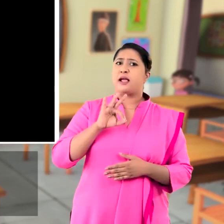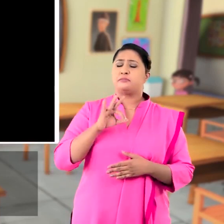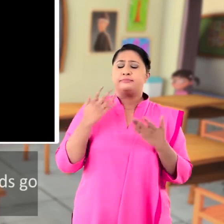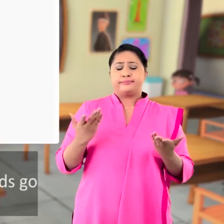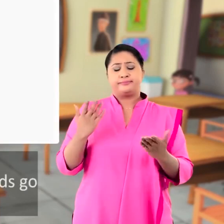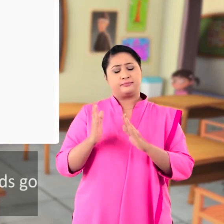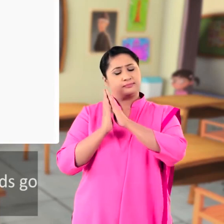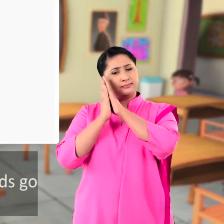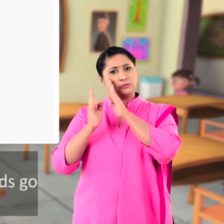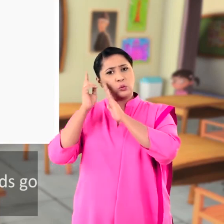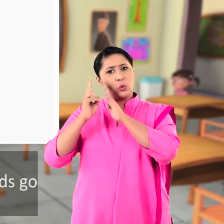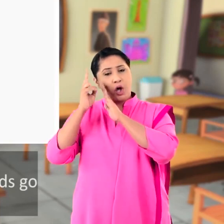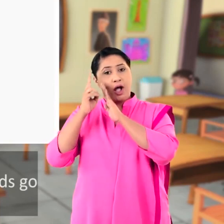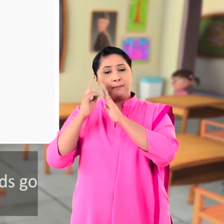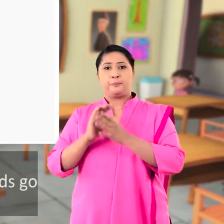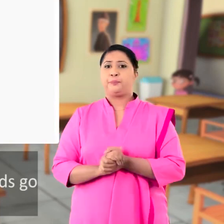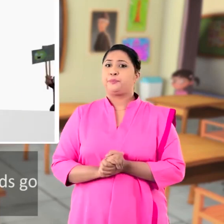पड़ेगा?